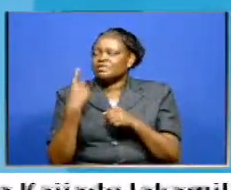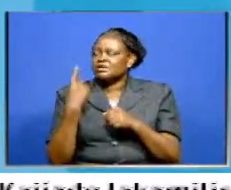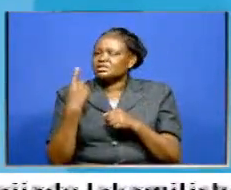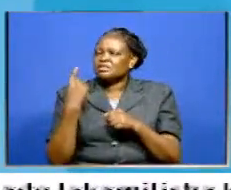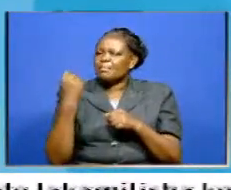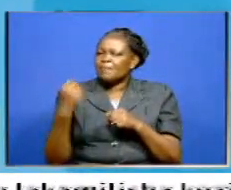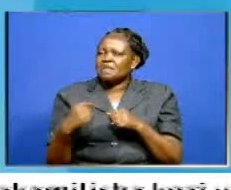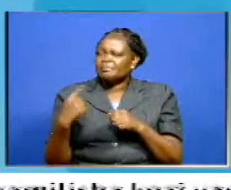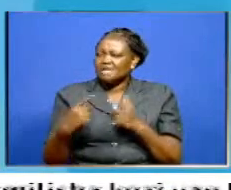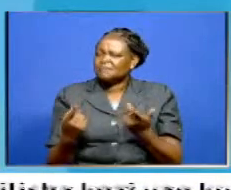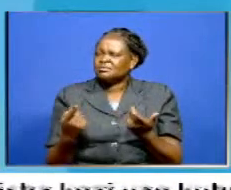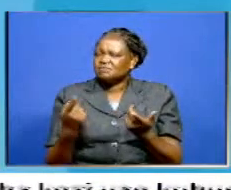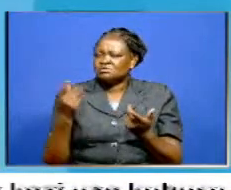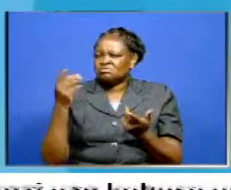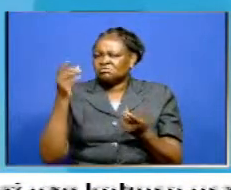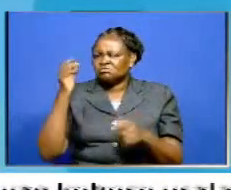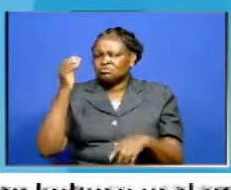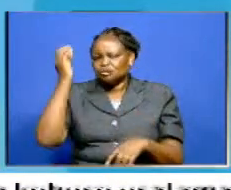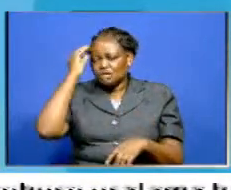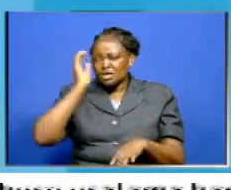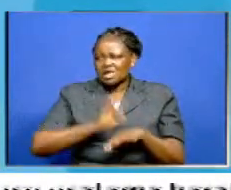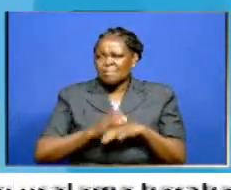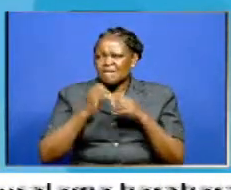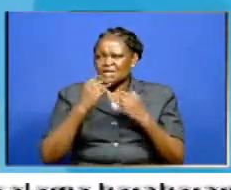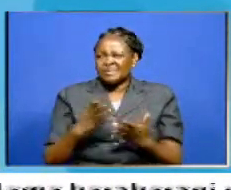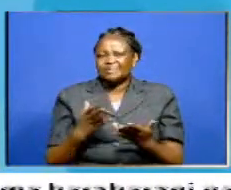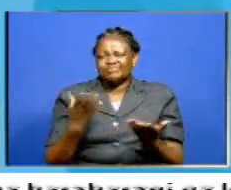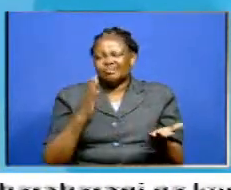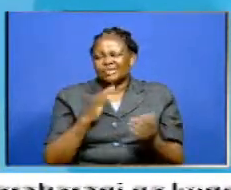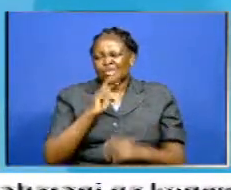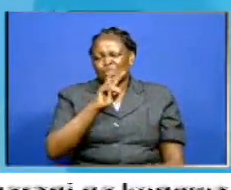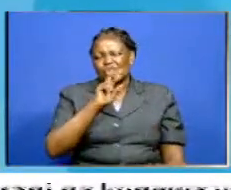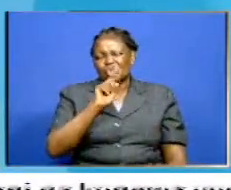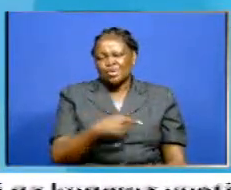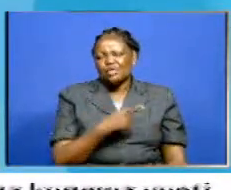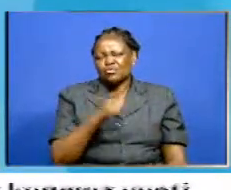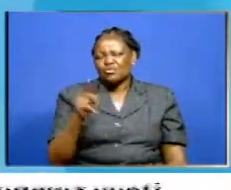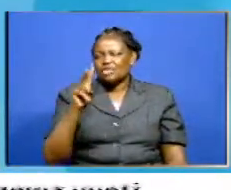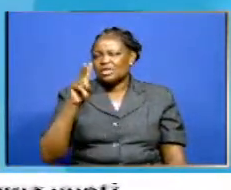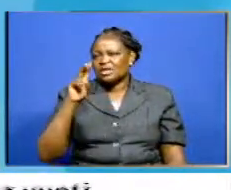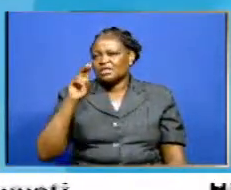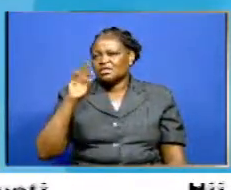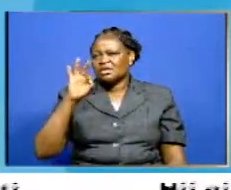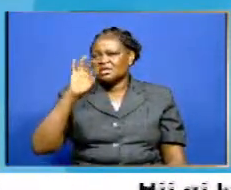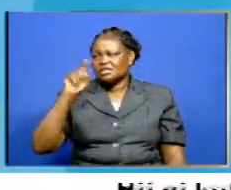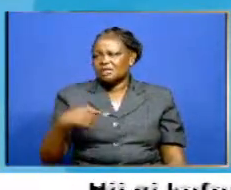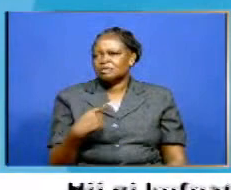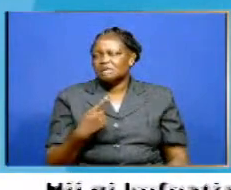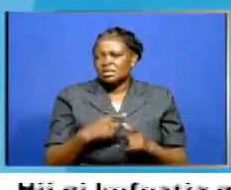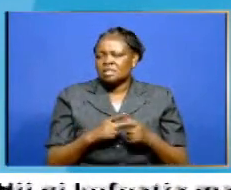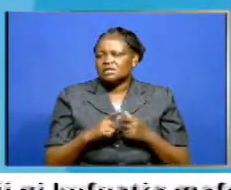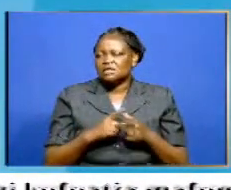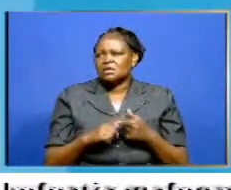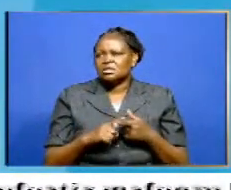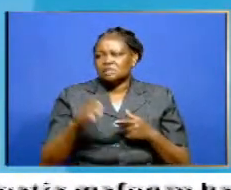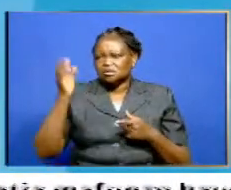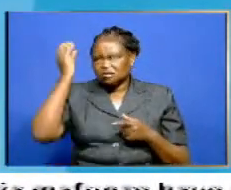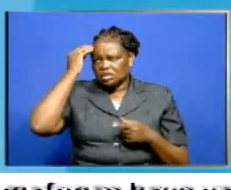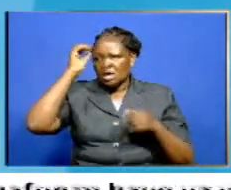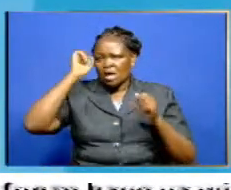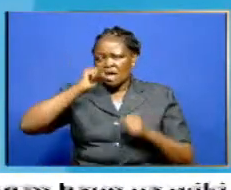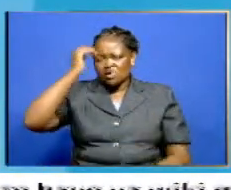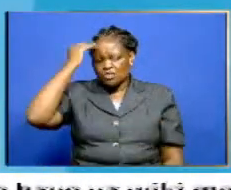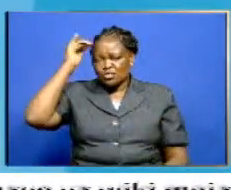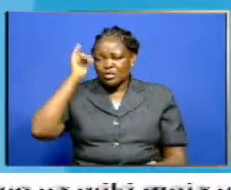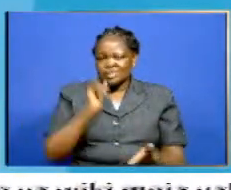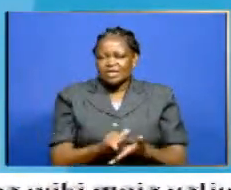unapata kwamba mwanafunzi katika mwezi anapata kati ya 2,000 na 3,000. Na wanafunzi, unaweza kujua kwamba